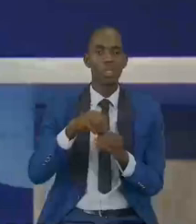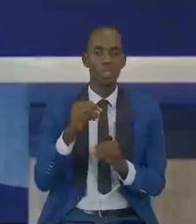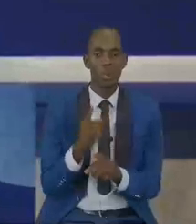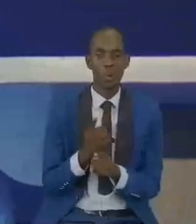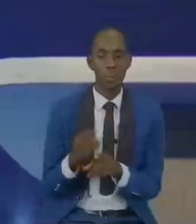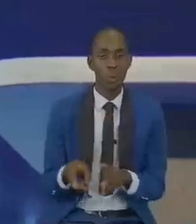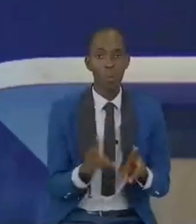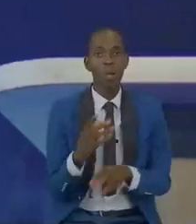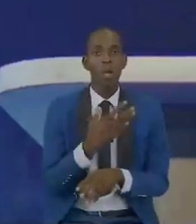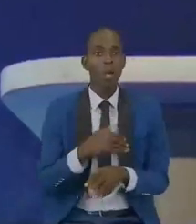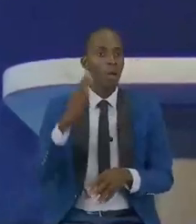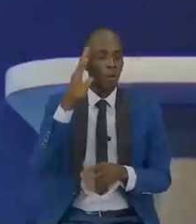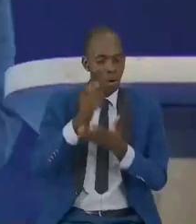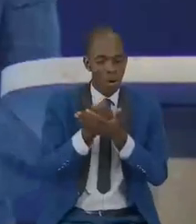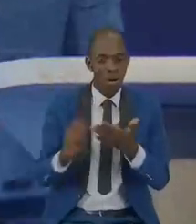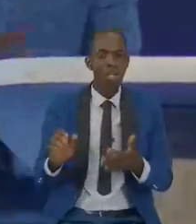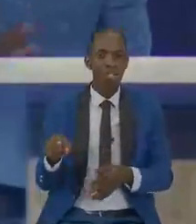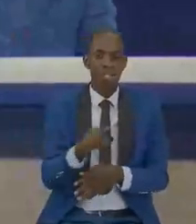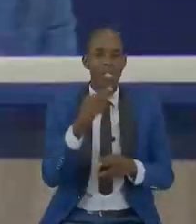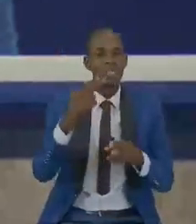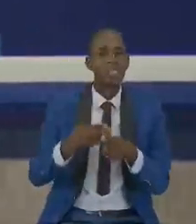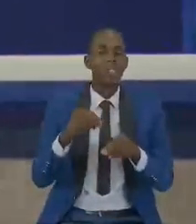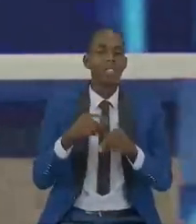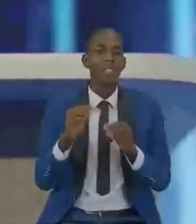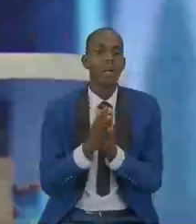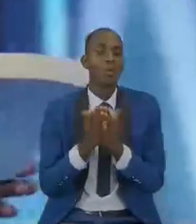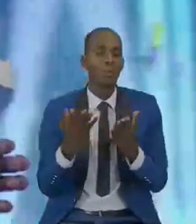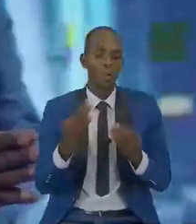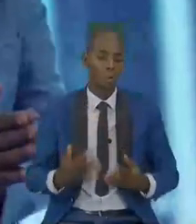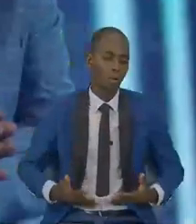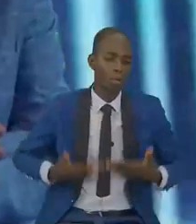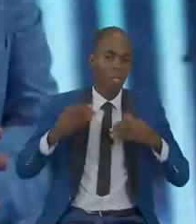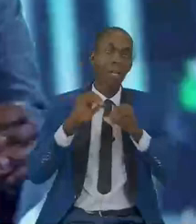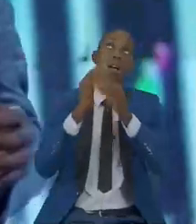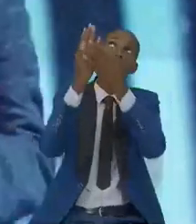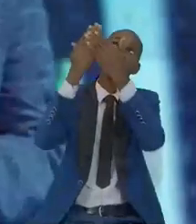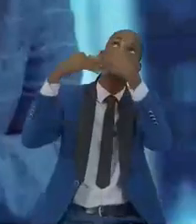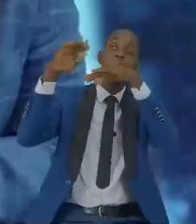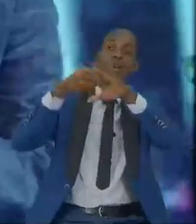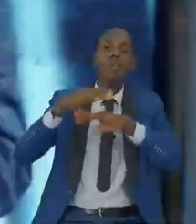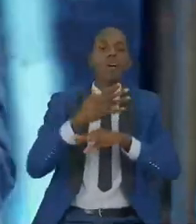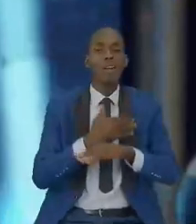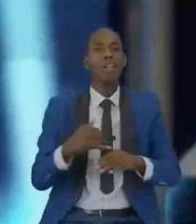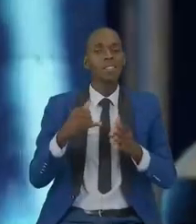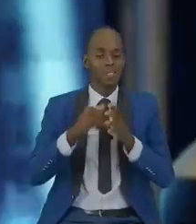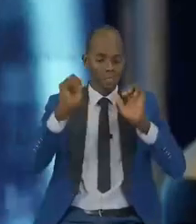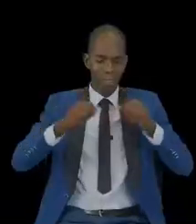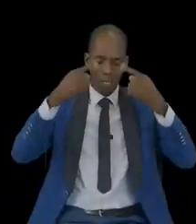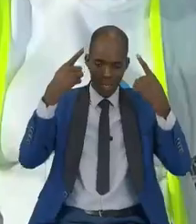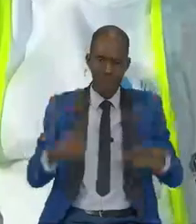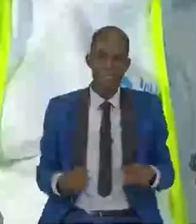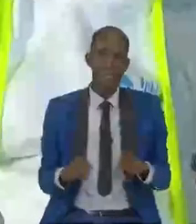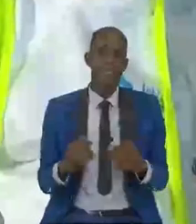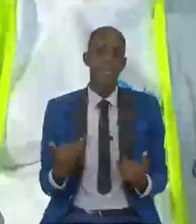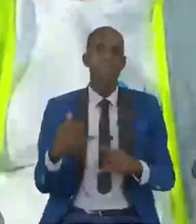va les tourner vers la bonne direction et leurs noms seront écrits dans le livre de vie